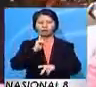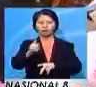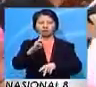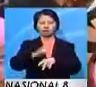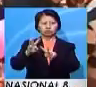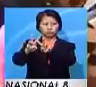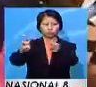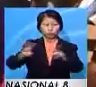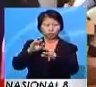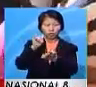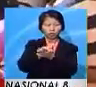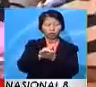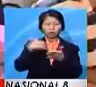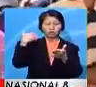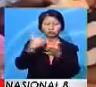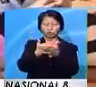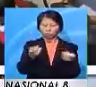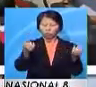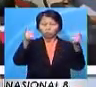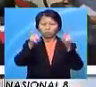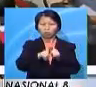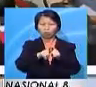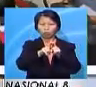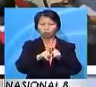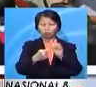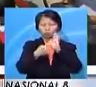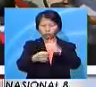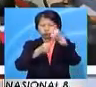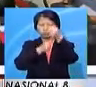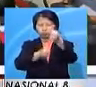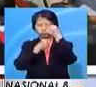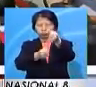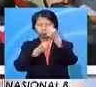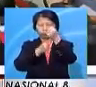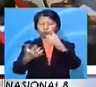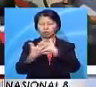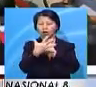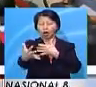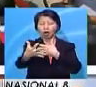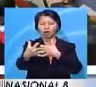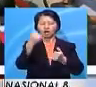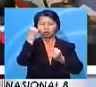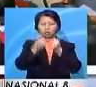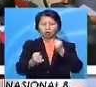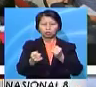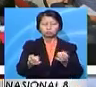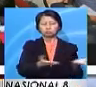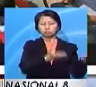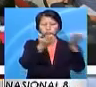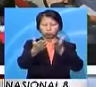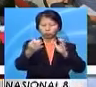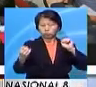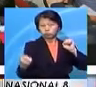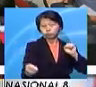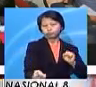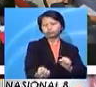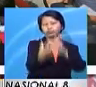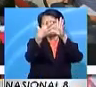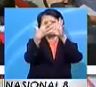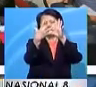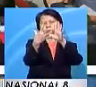wilayah Bergola itu sehingga berlakunya tunjuk perasaan besar-besaran yang akhirnya membawa kepada